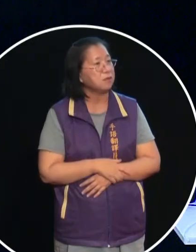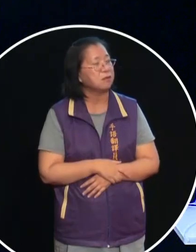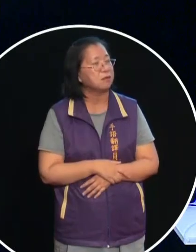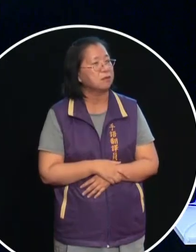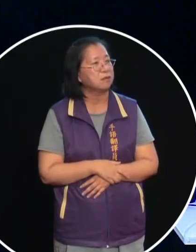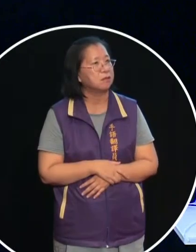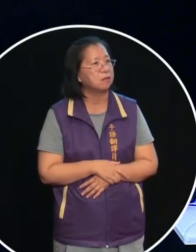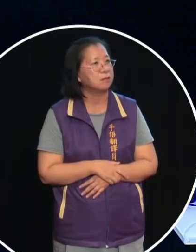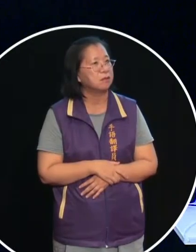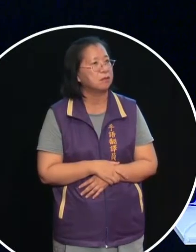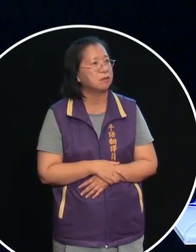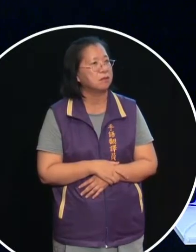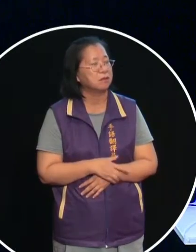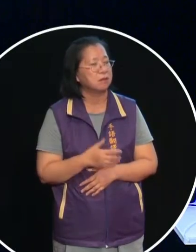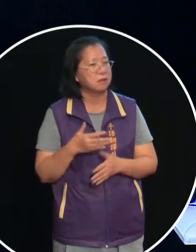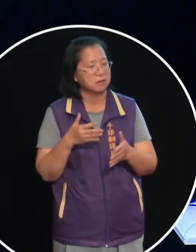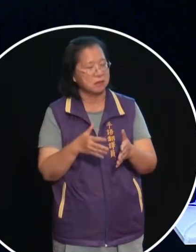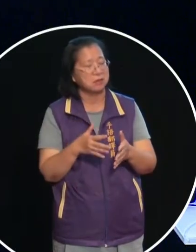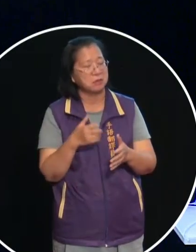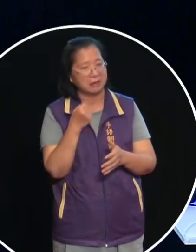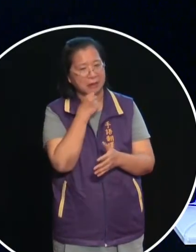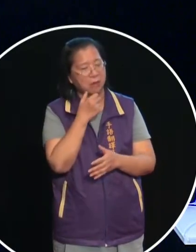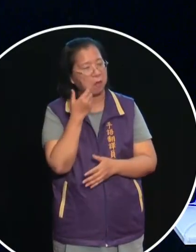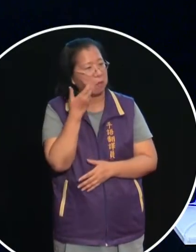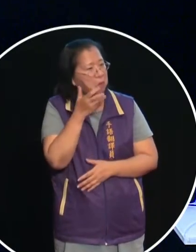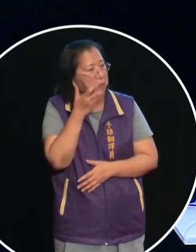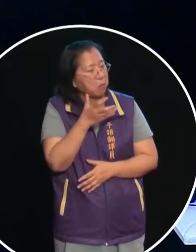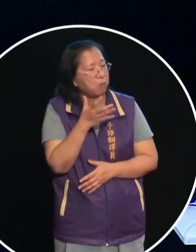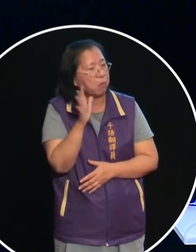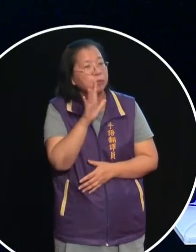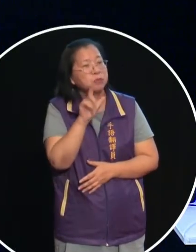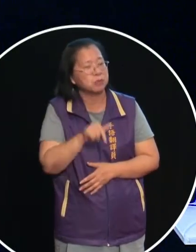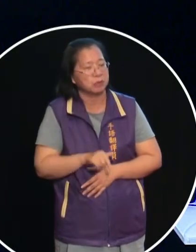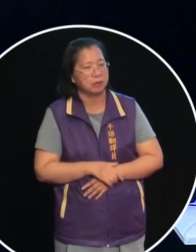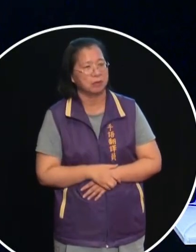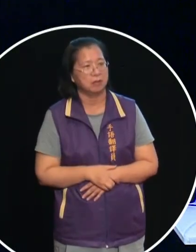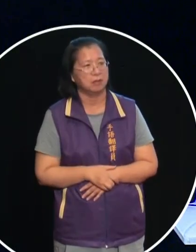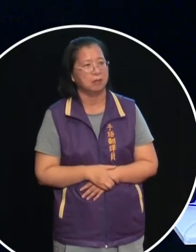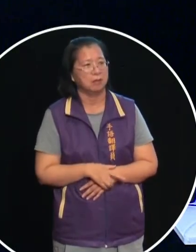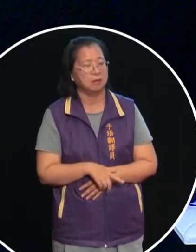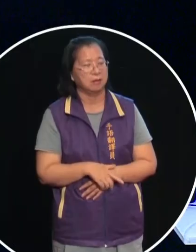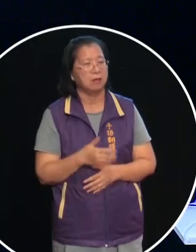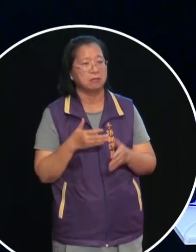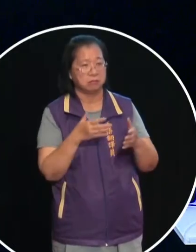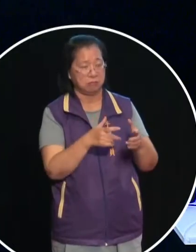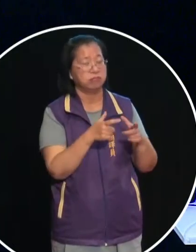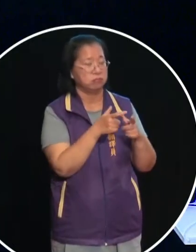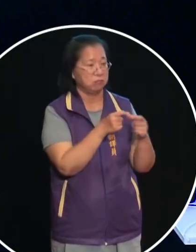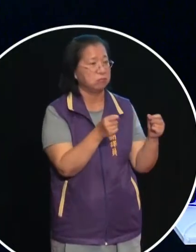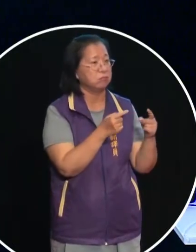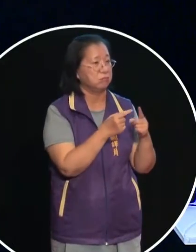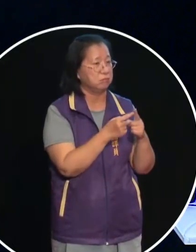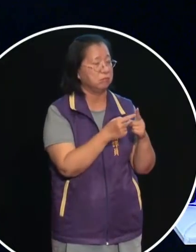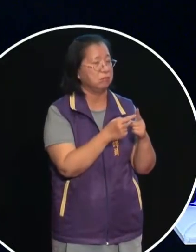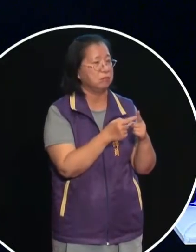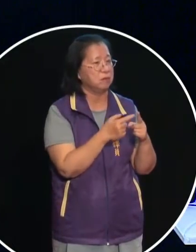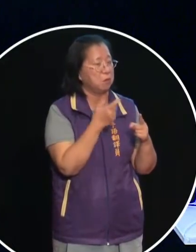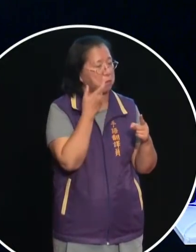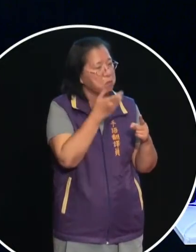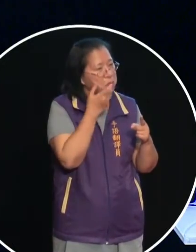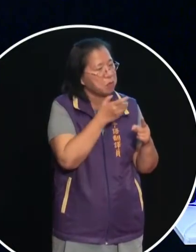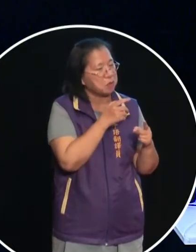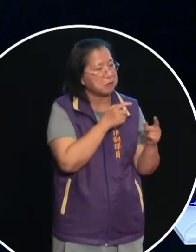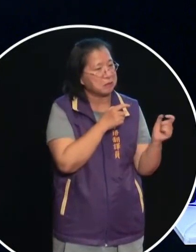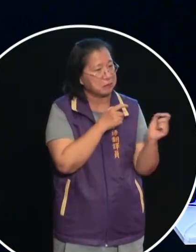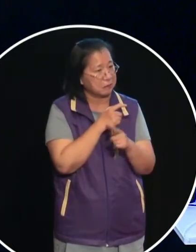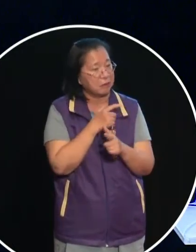是这个问题对台湾比较陌生。那其实对日本人来说是比较陌生，为什么我们在日